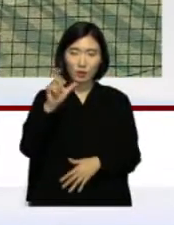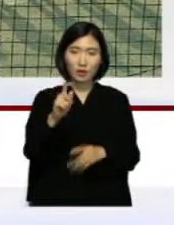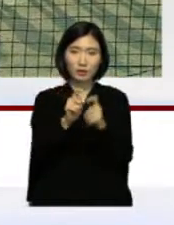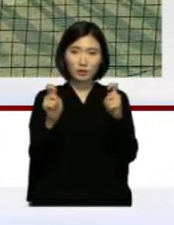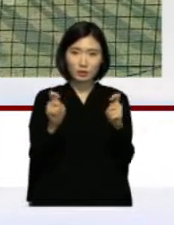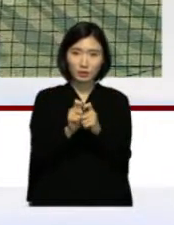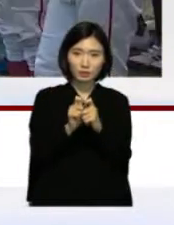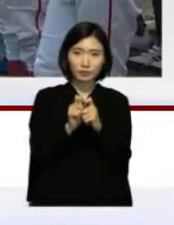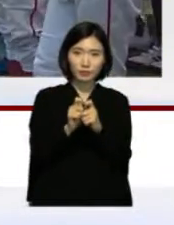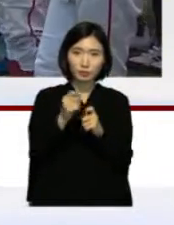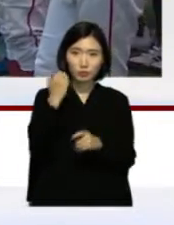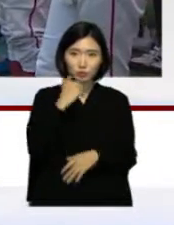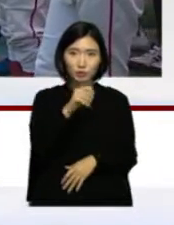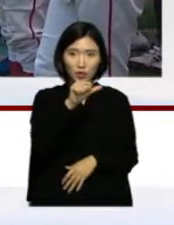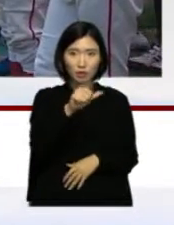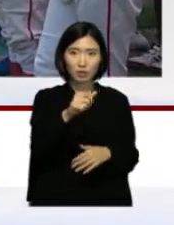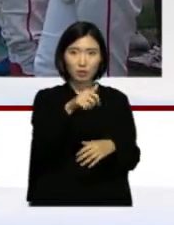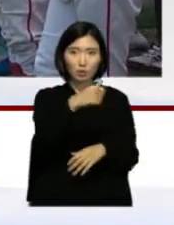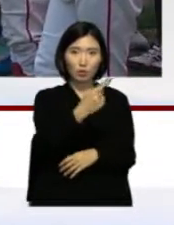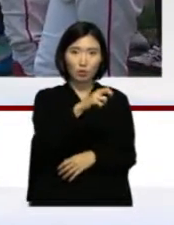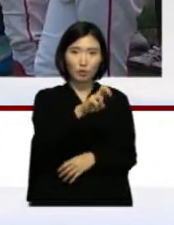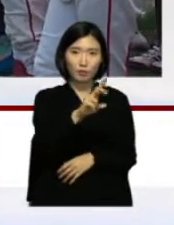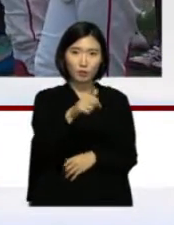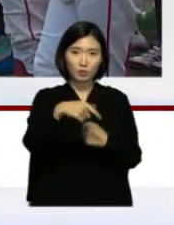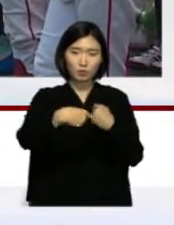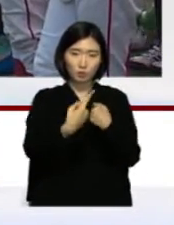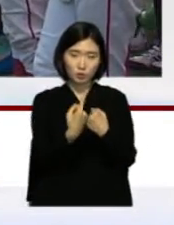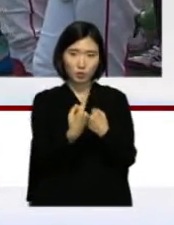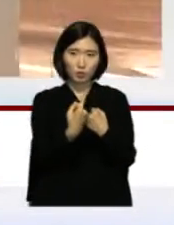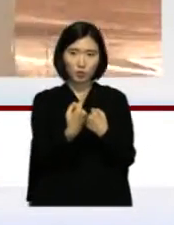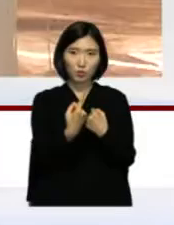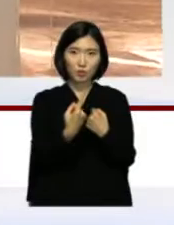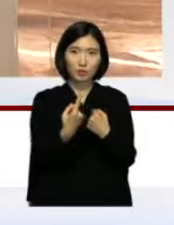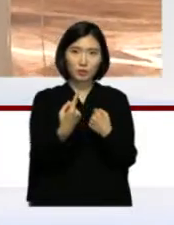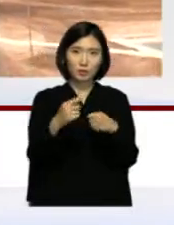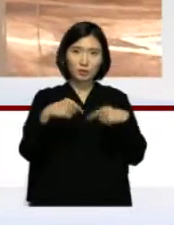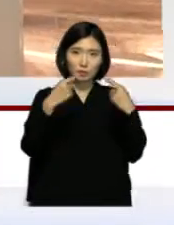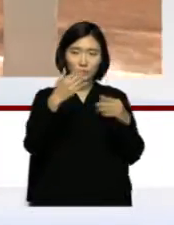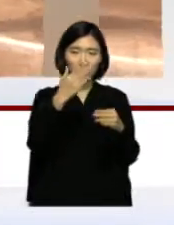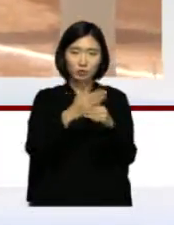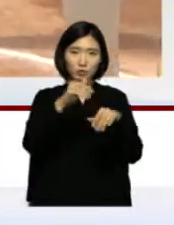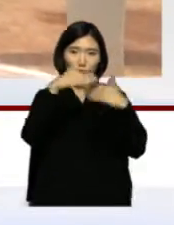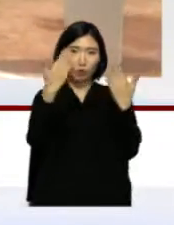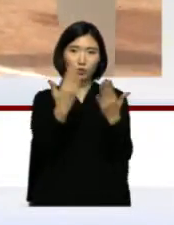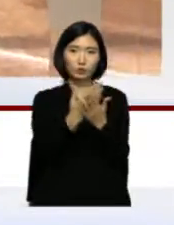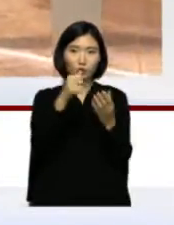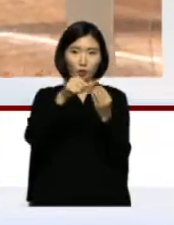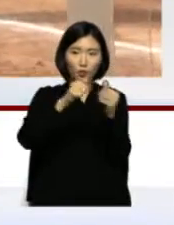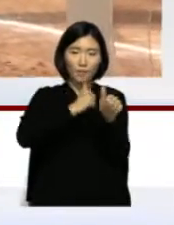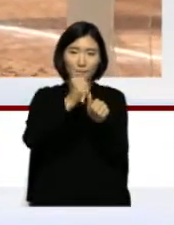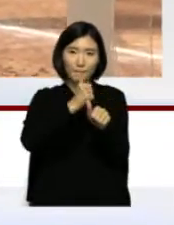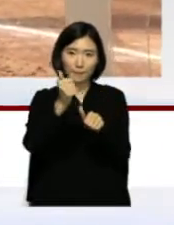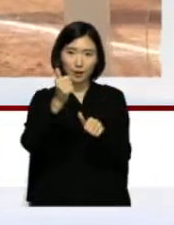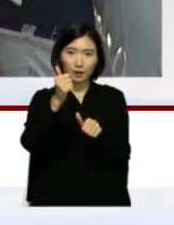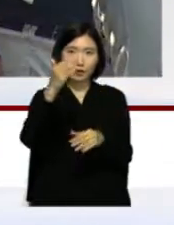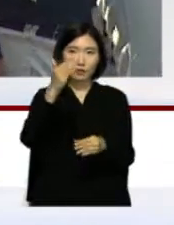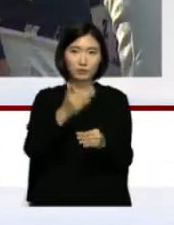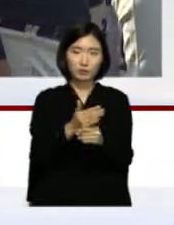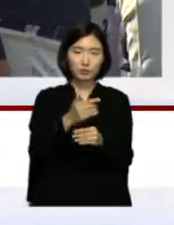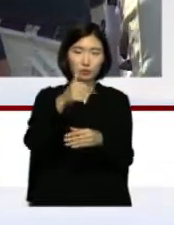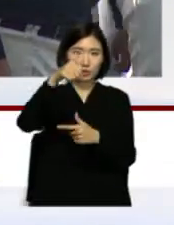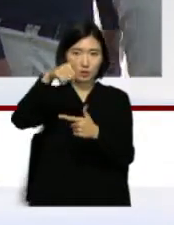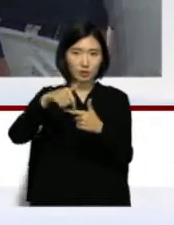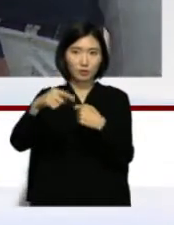끌었습니다 a 조에 고명 초는 예선 5승 으로 참가 팀들 중 유일하게 전승으로 토너먼트에 올랐습니다 이밖에도